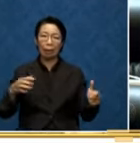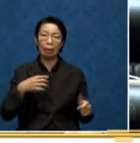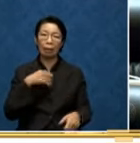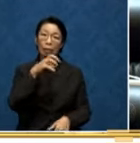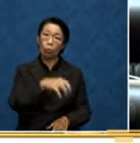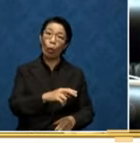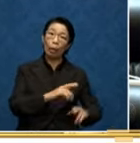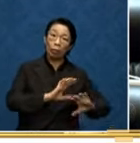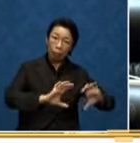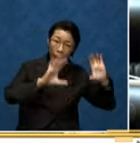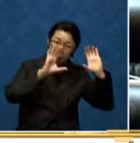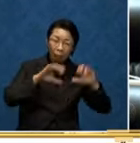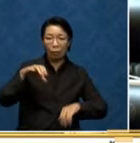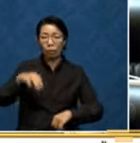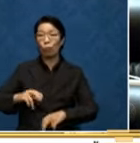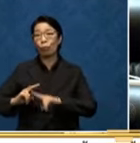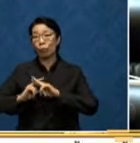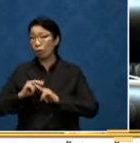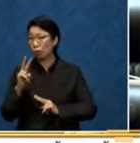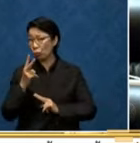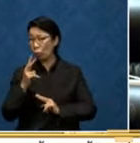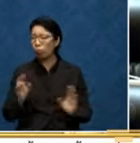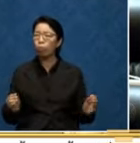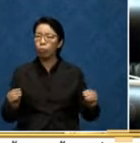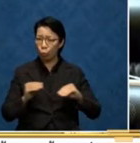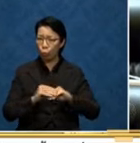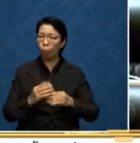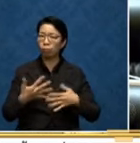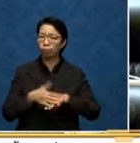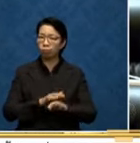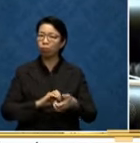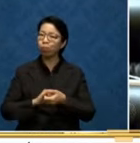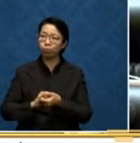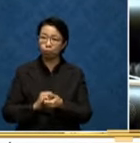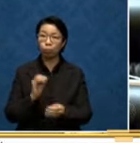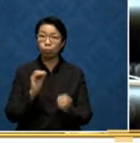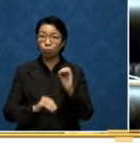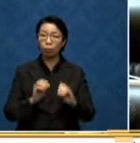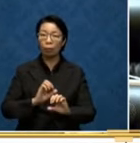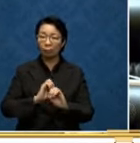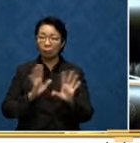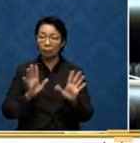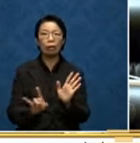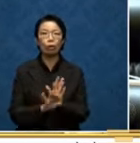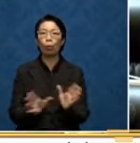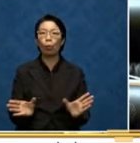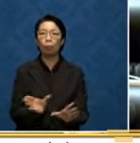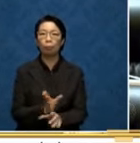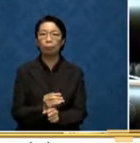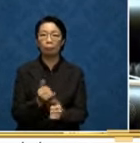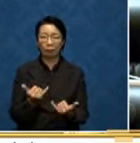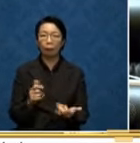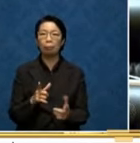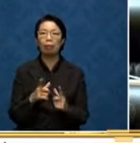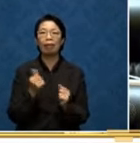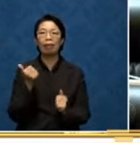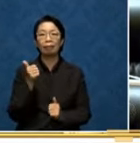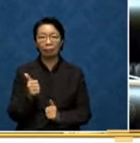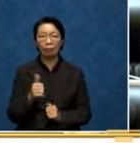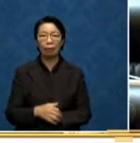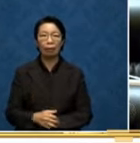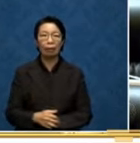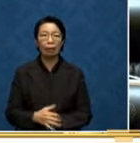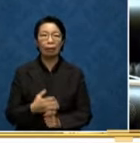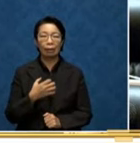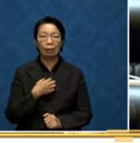มว่าทั้งทุกหน่วยงานเนี่ยมีความตั้งใจจริงแต่ถ้ามีการรวบรวมข้อมูลให้มาอยู่ตรงกลางก็จะเป็นเรื่องที่ดีนะครับและรวมถึ